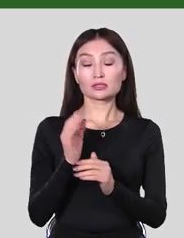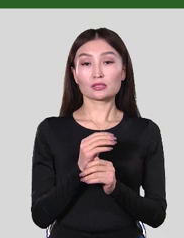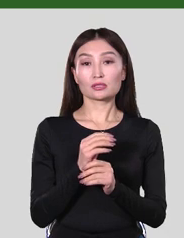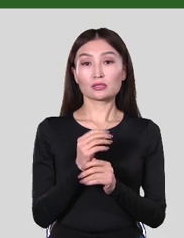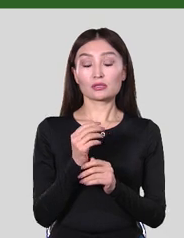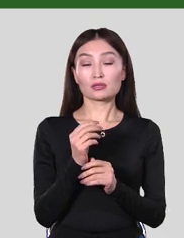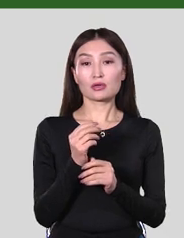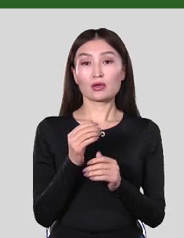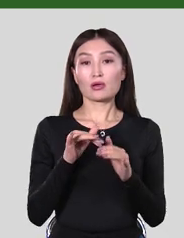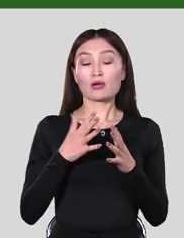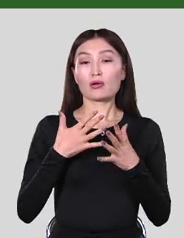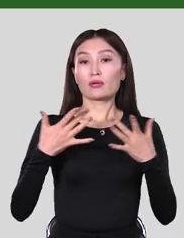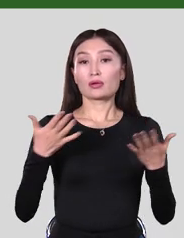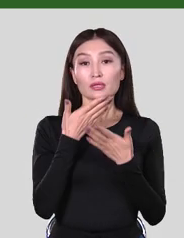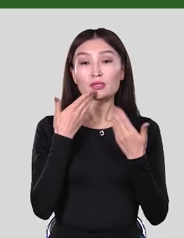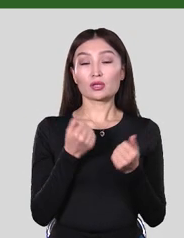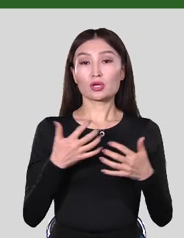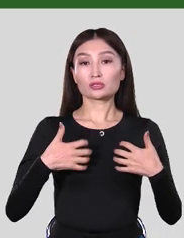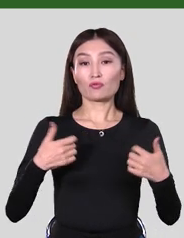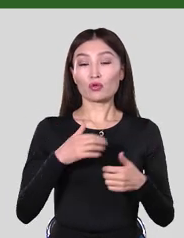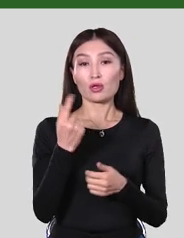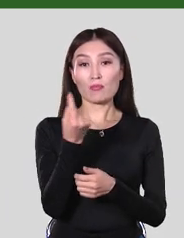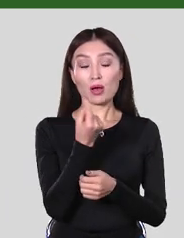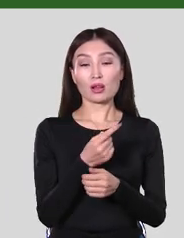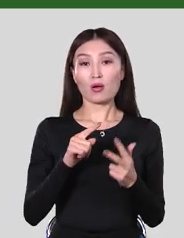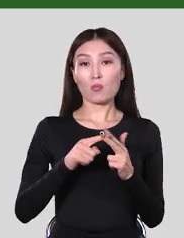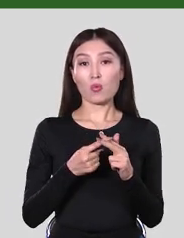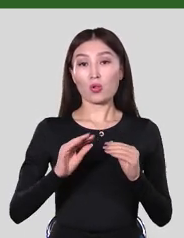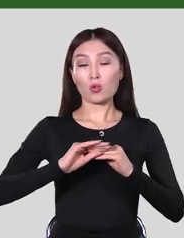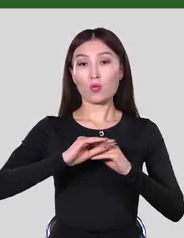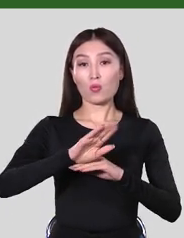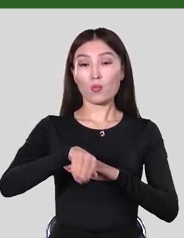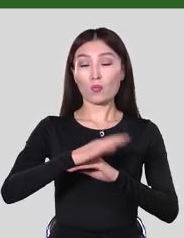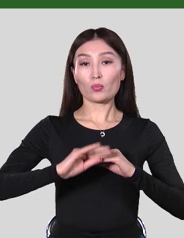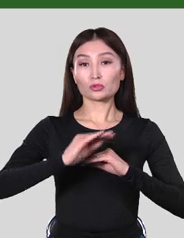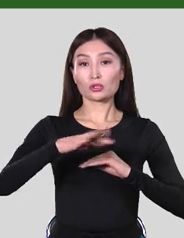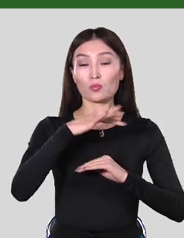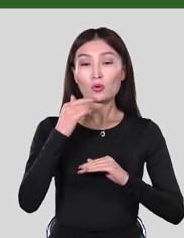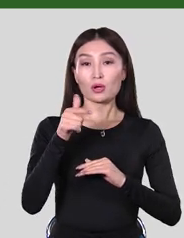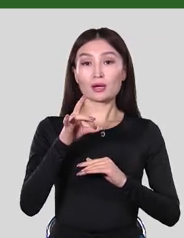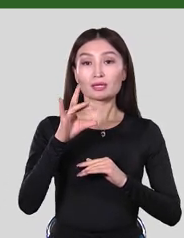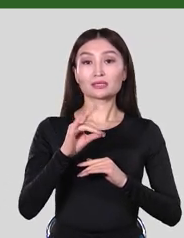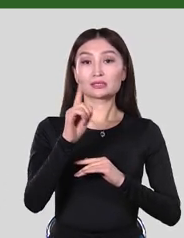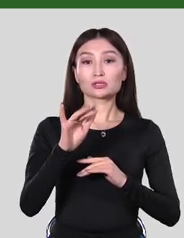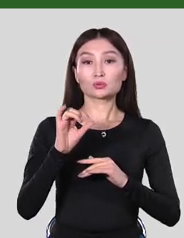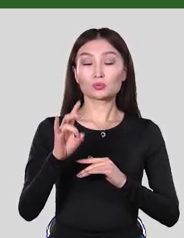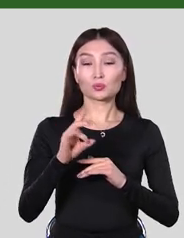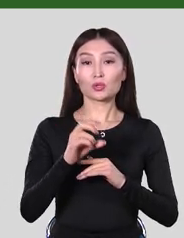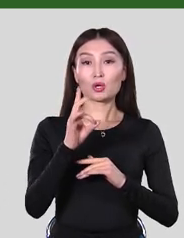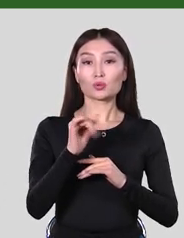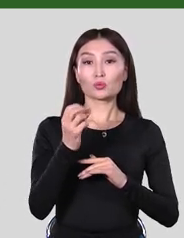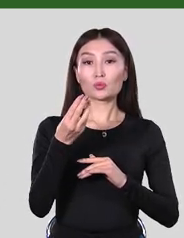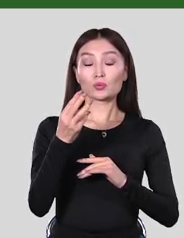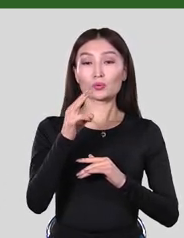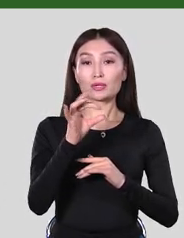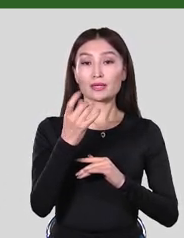скудная, животных мало. В полупустыне много грызунов. Например, здесь обитает нутрия и